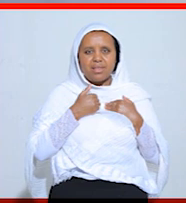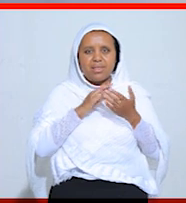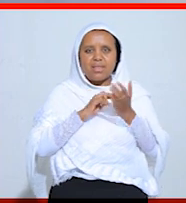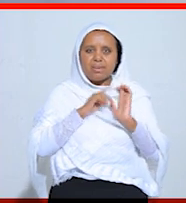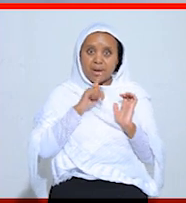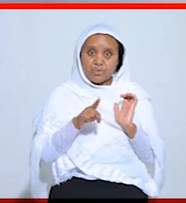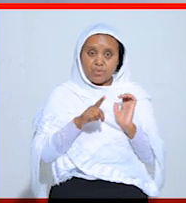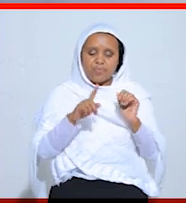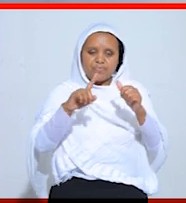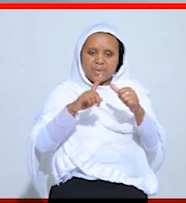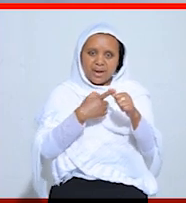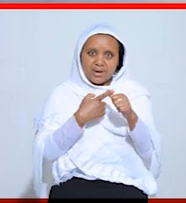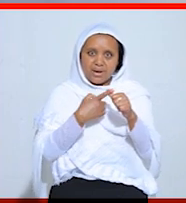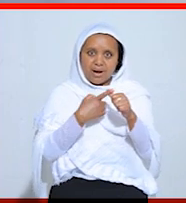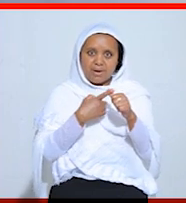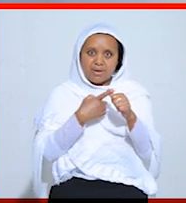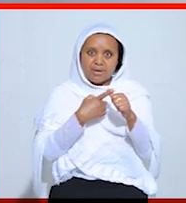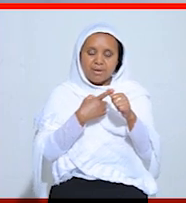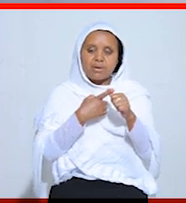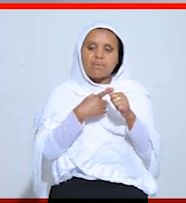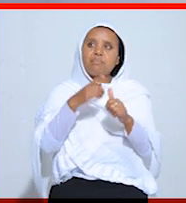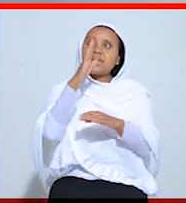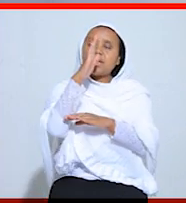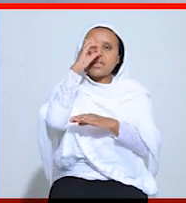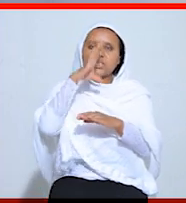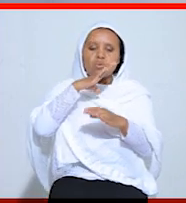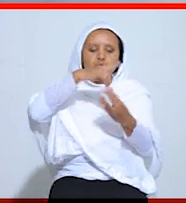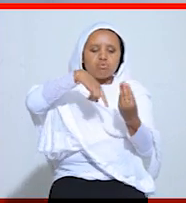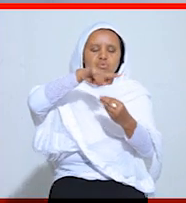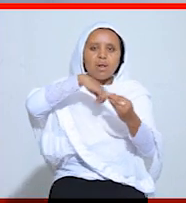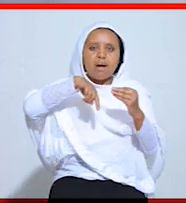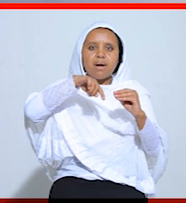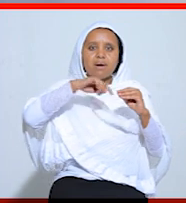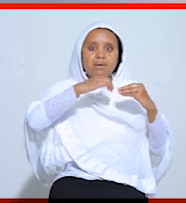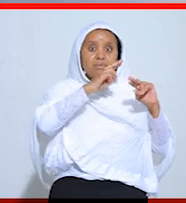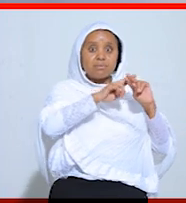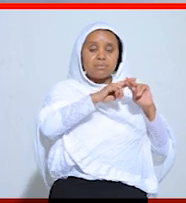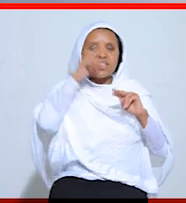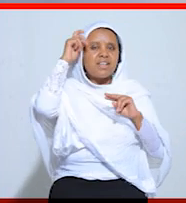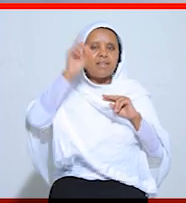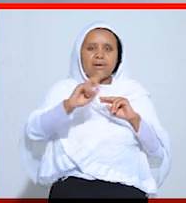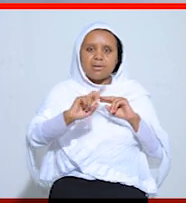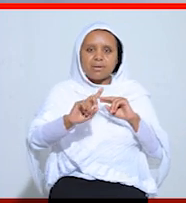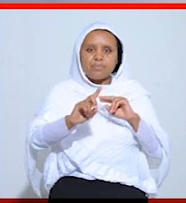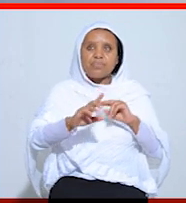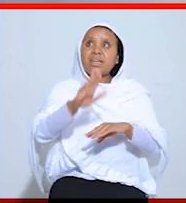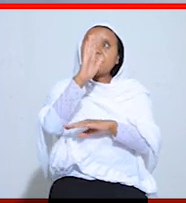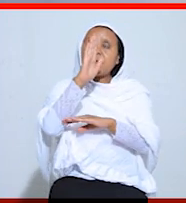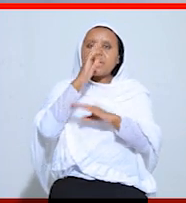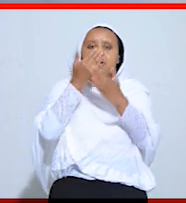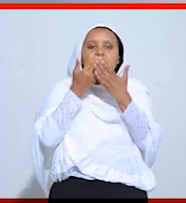ይሰፍራል። አንደኛው በእግዚአብሔር ሰዎች ዙሪያ የሚሰፍረው ሰይጣን አይደለም፣